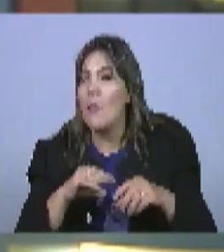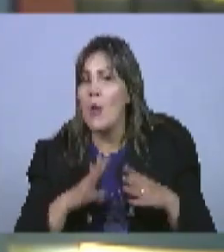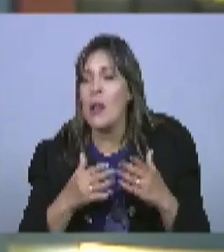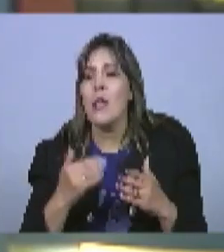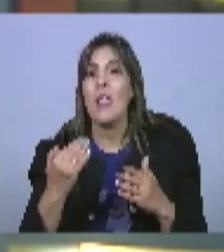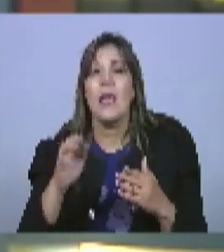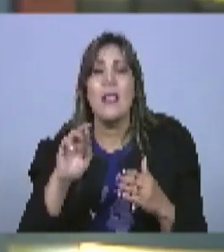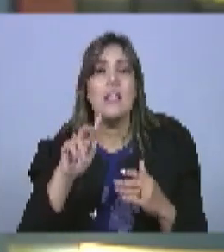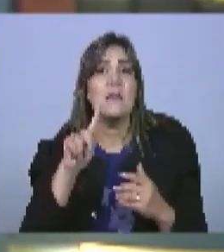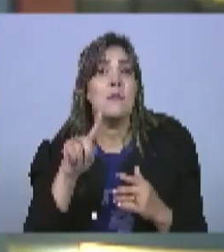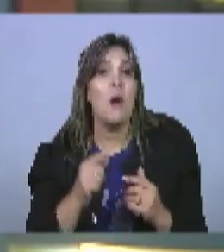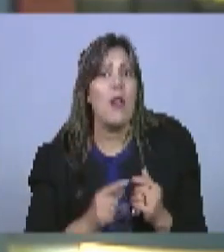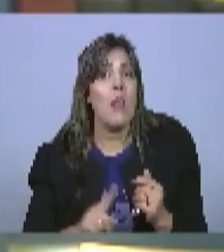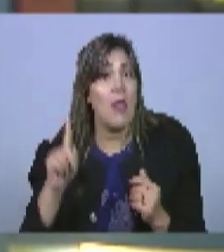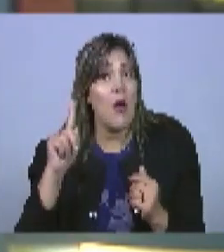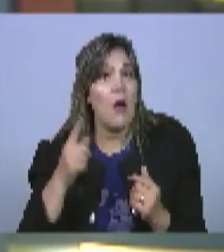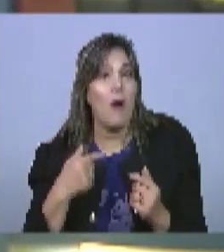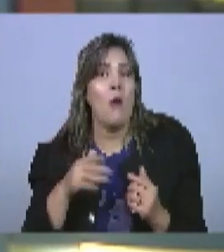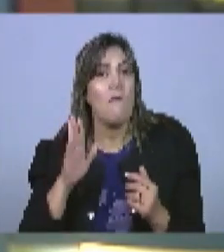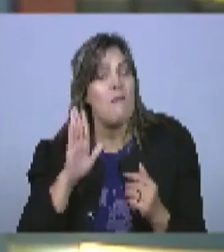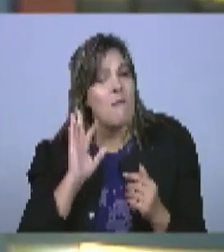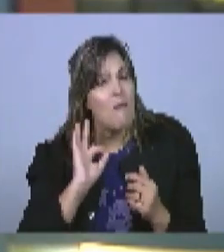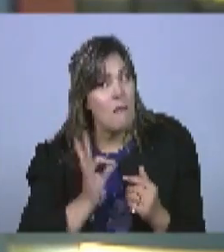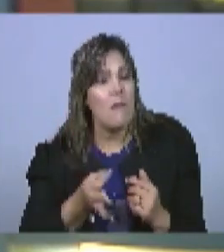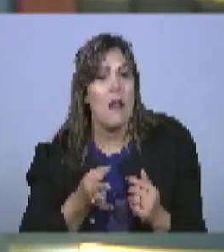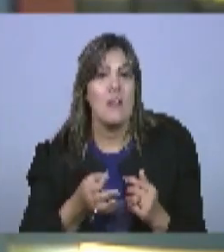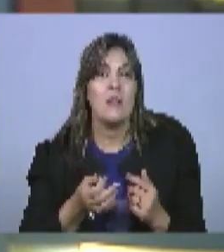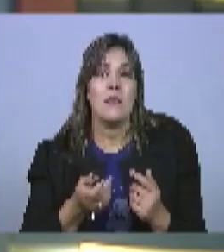طار مع اسرائيل